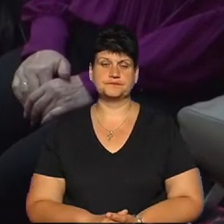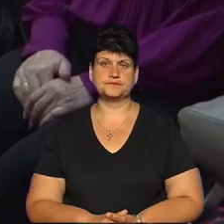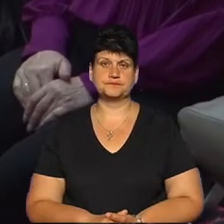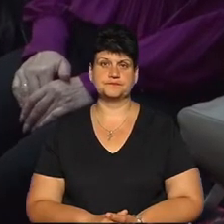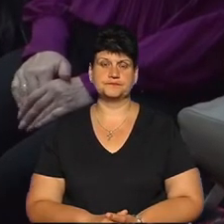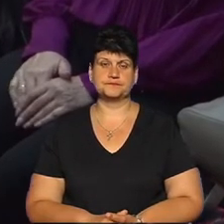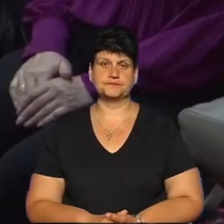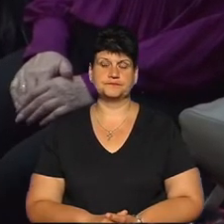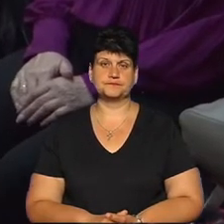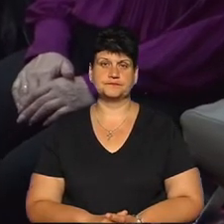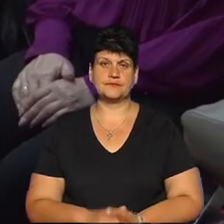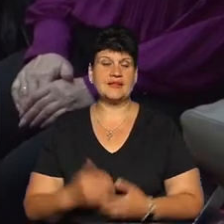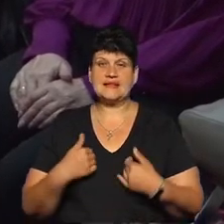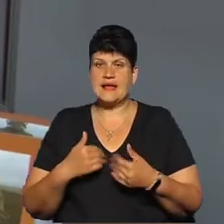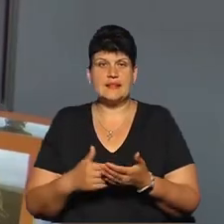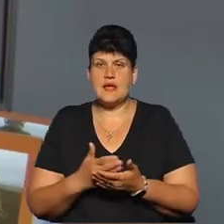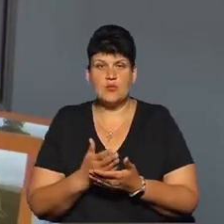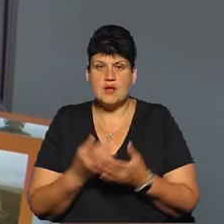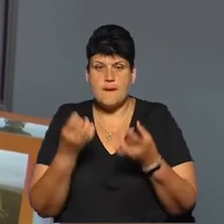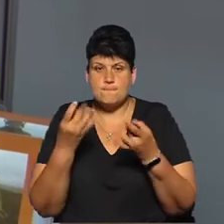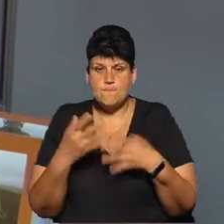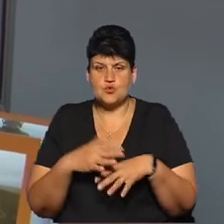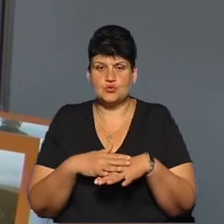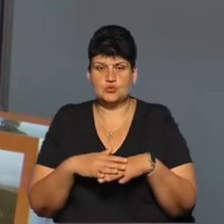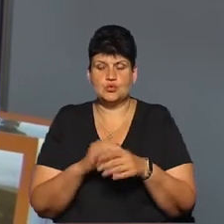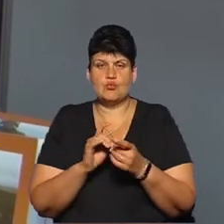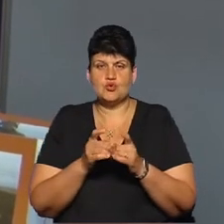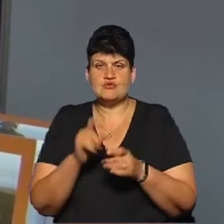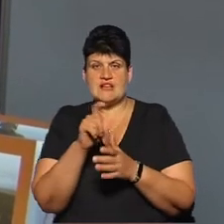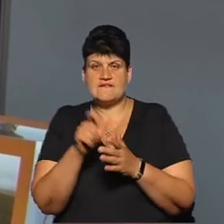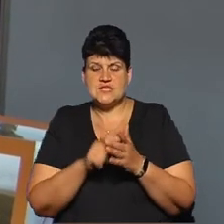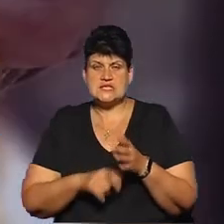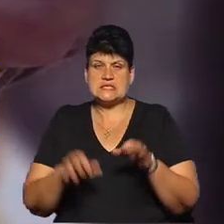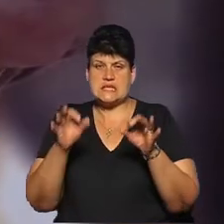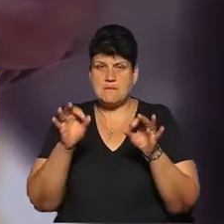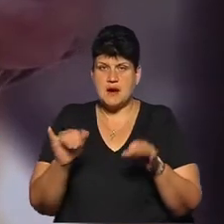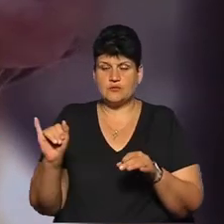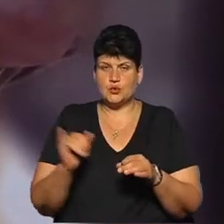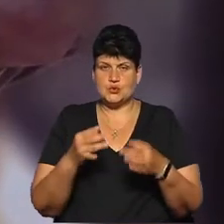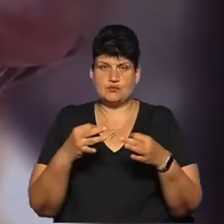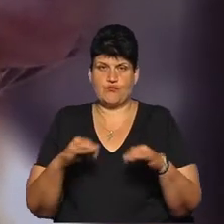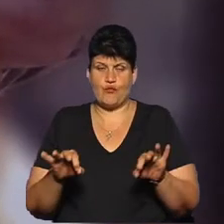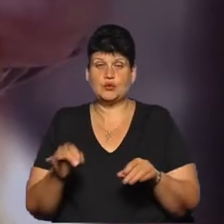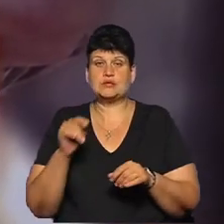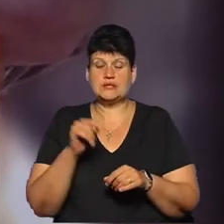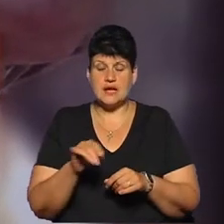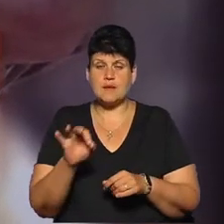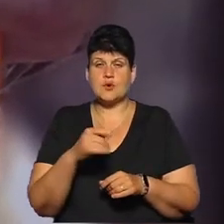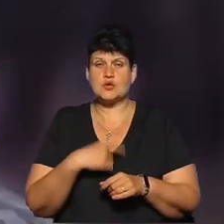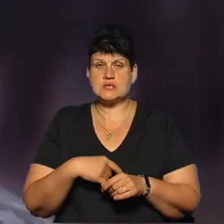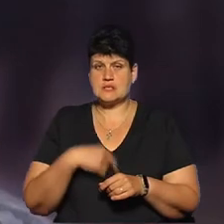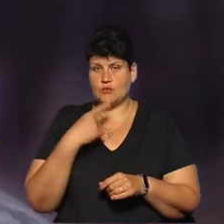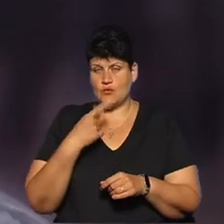Я не політик, я просто з народу. Борюся віршами за правду й свободу. Так про себе казав український військовий та